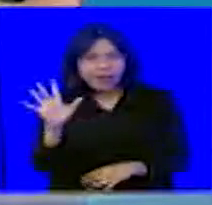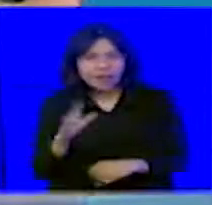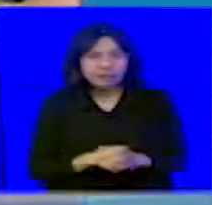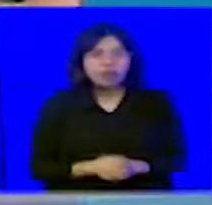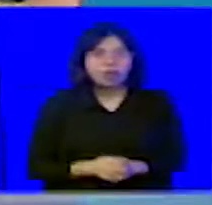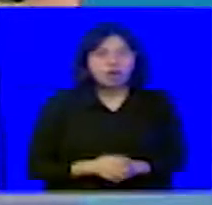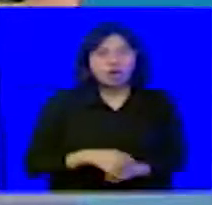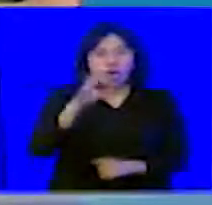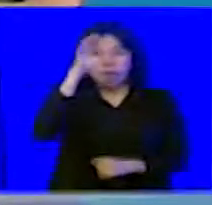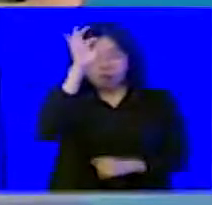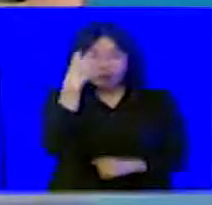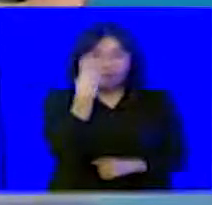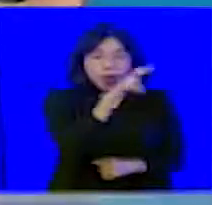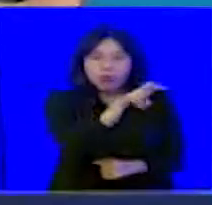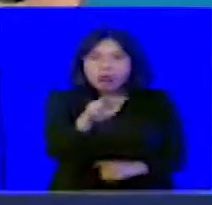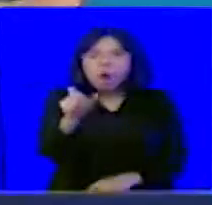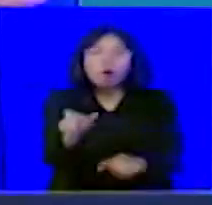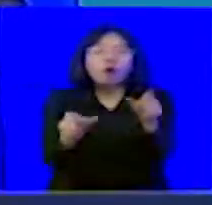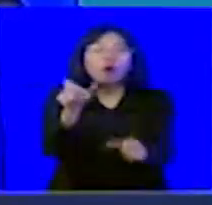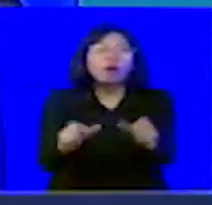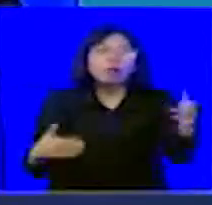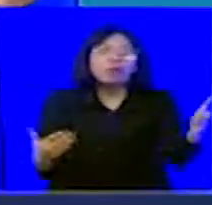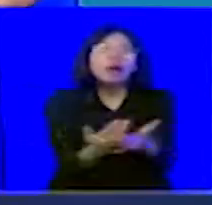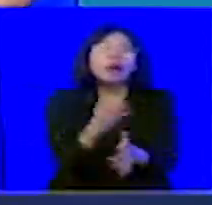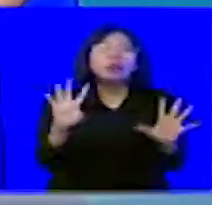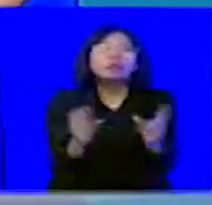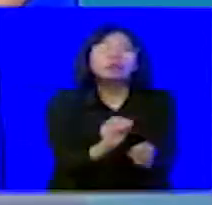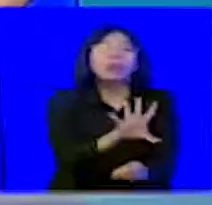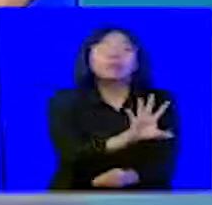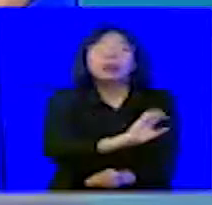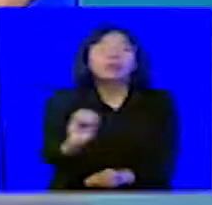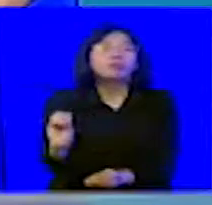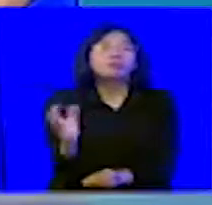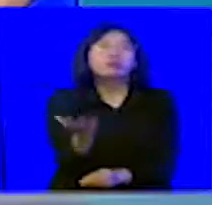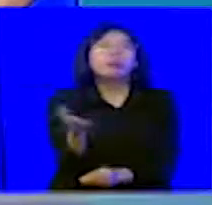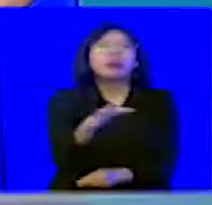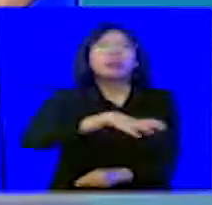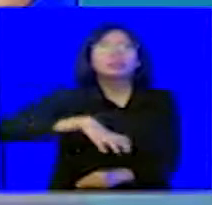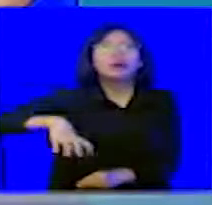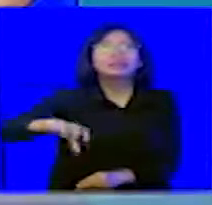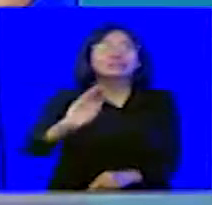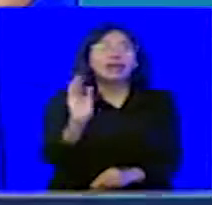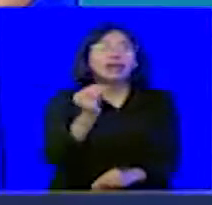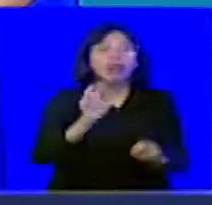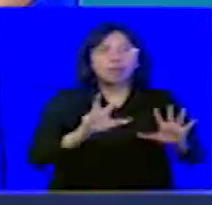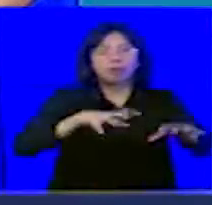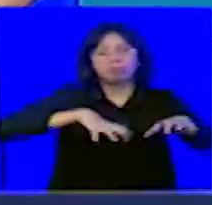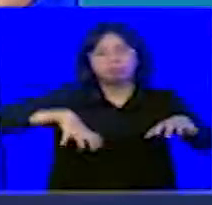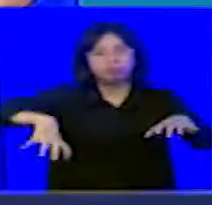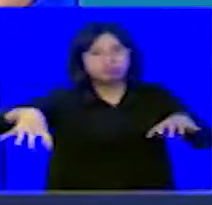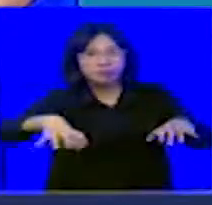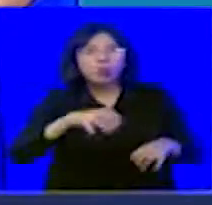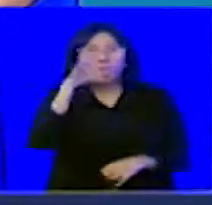Pemirsa, Polri menindak 5.000 pelanggar protokol kesehatan pada operasi justisi yang digelar di 8 titik di wilayah Jakarta. Polri juga